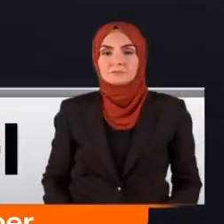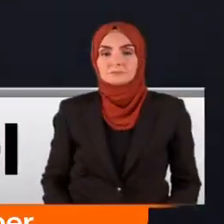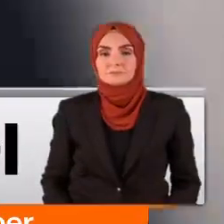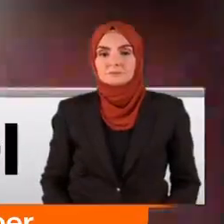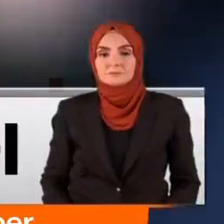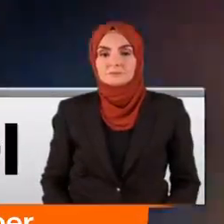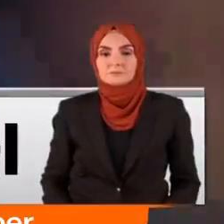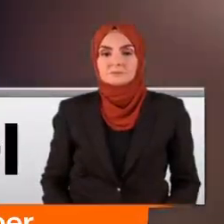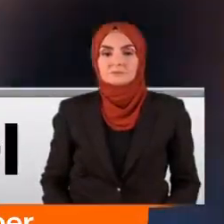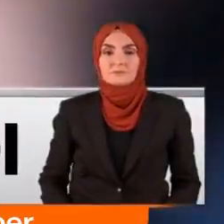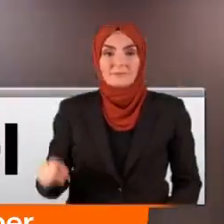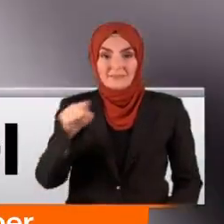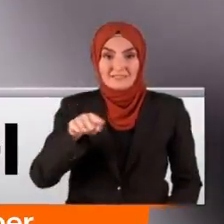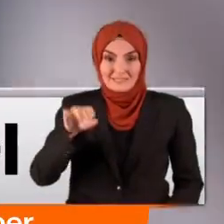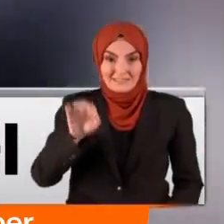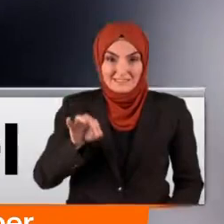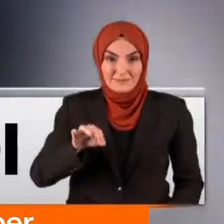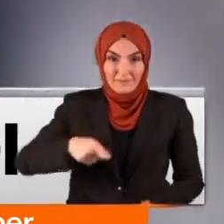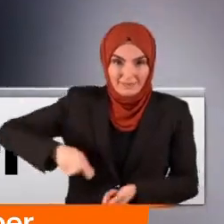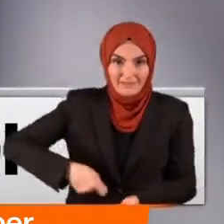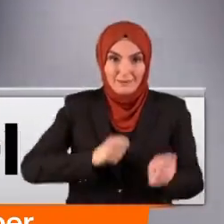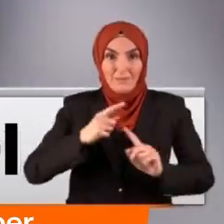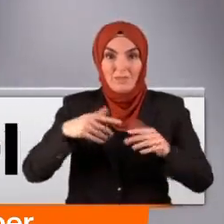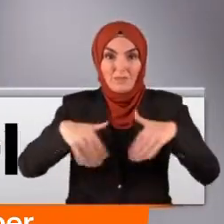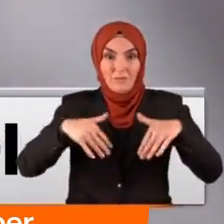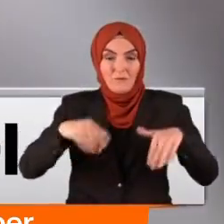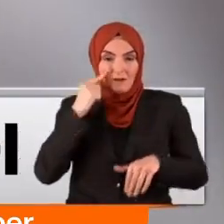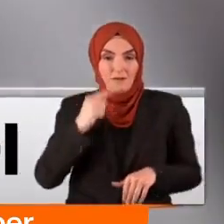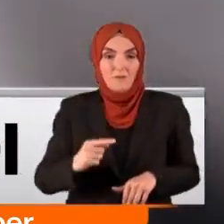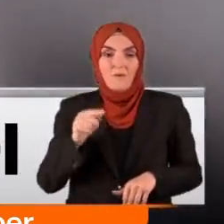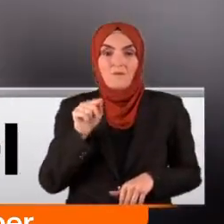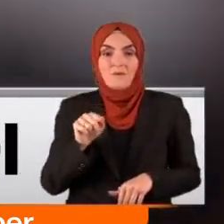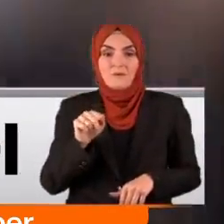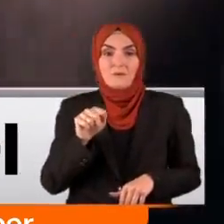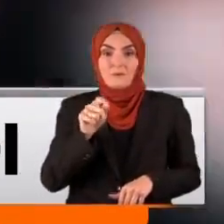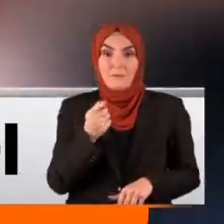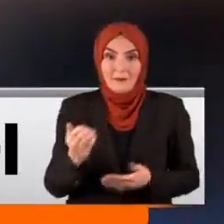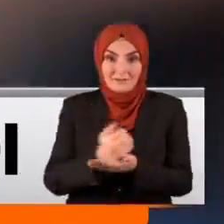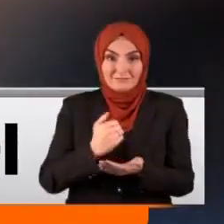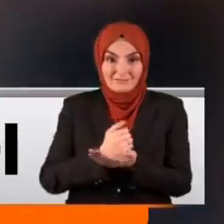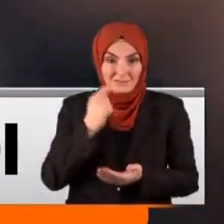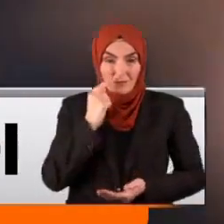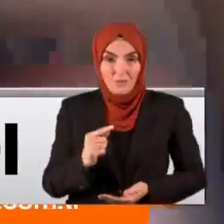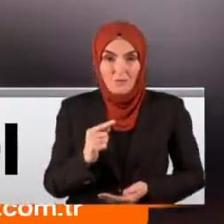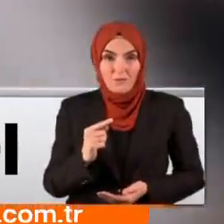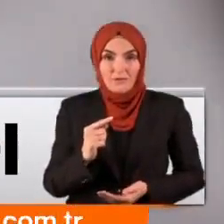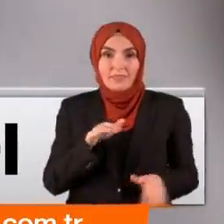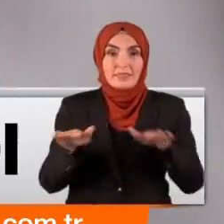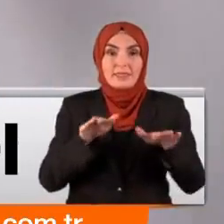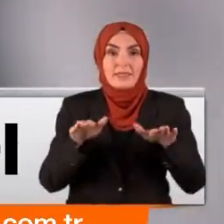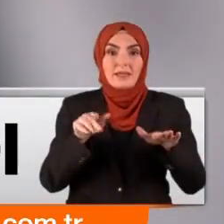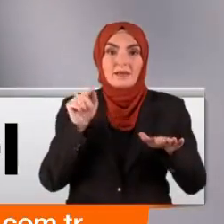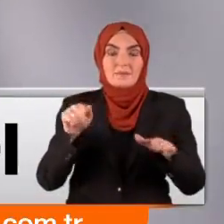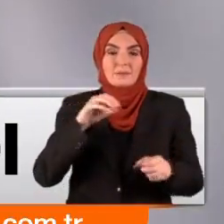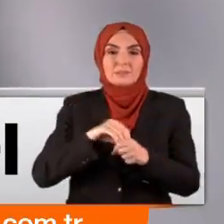belediye sizin şu anda atacağınız temel atma törenin skor kompleksinin gelirleriyle bizim depreme dayanıksız